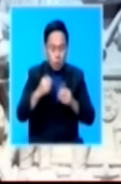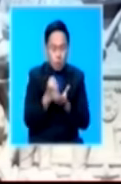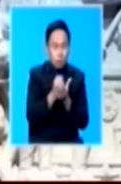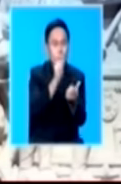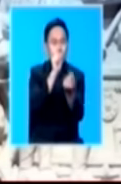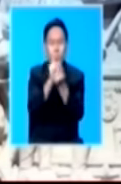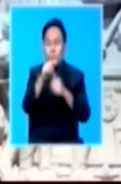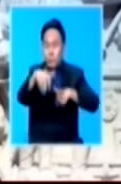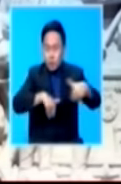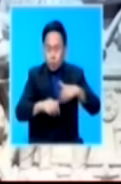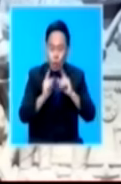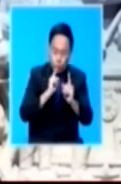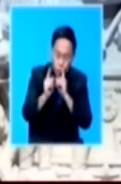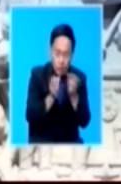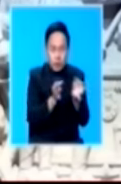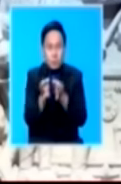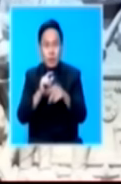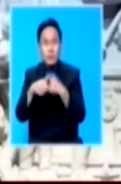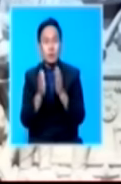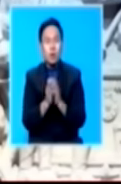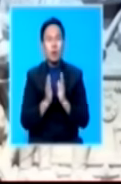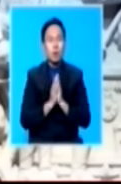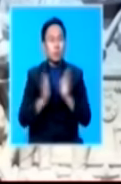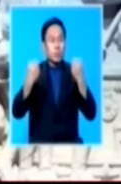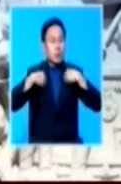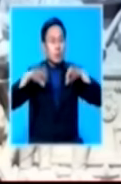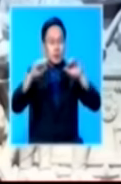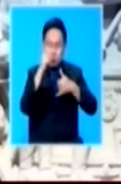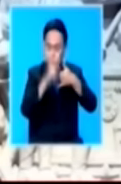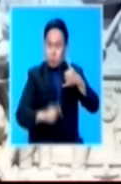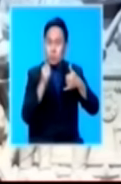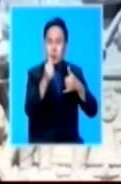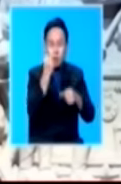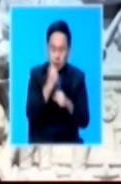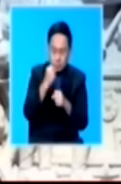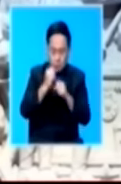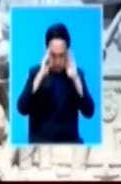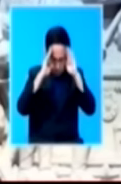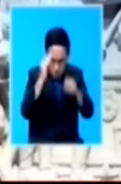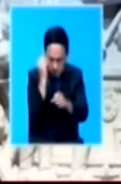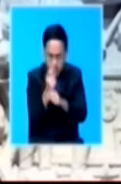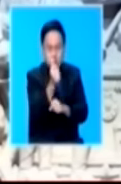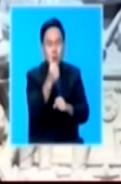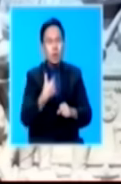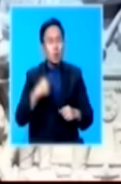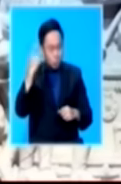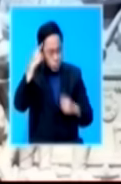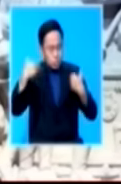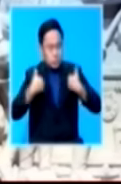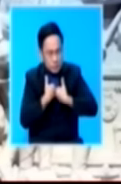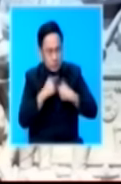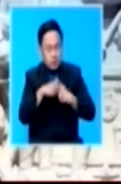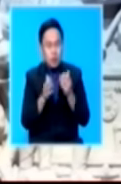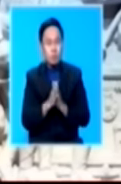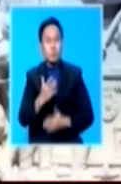ใกล้ชิดสม่ำเสมอก็ขอขอบคุณนะครับข้าราชการดีๆเสียสละมากมายทุ่มเทเหนื่อยผมทราบดีนะครับผมรัฐบาลขอ